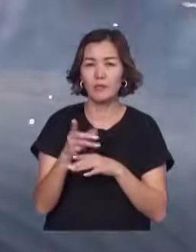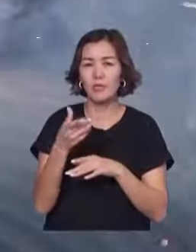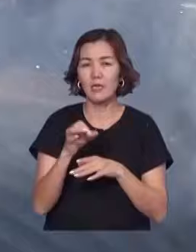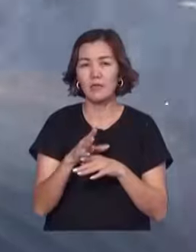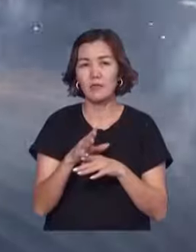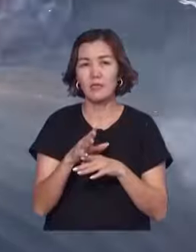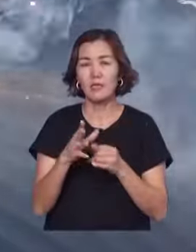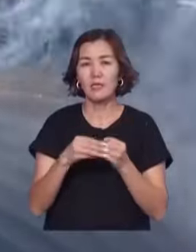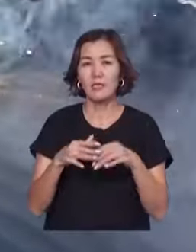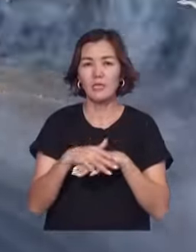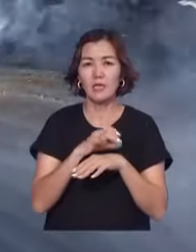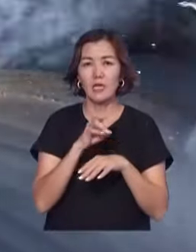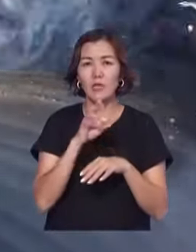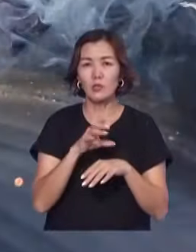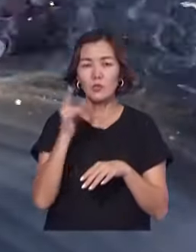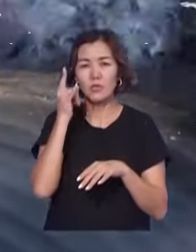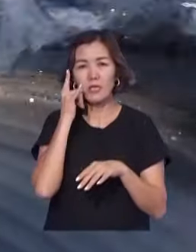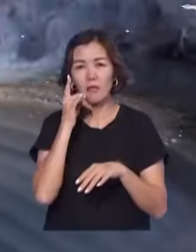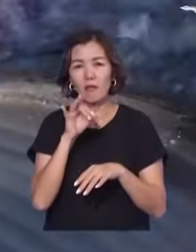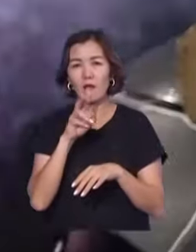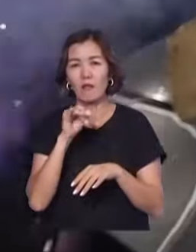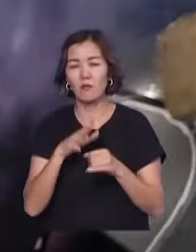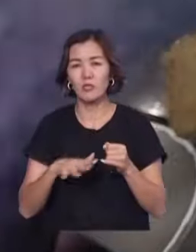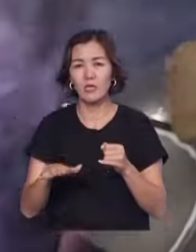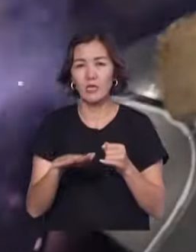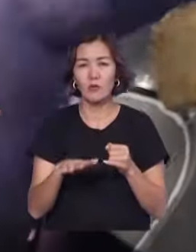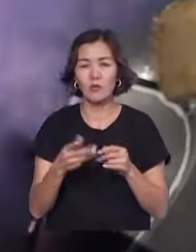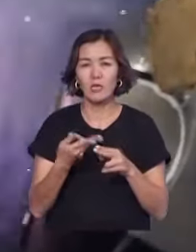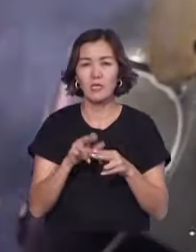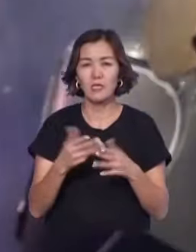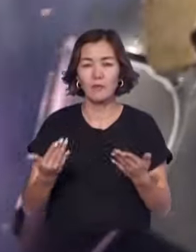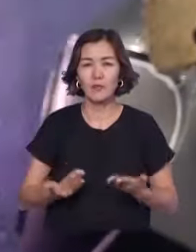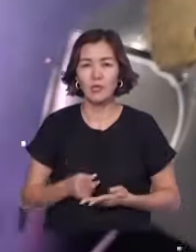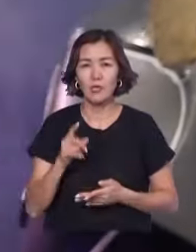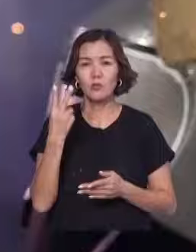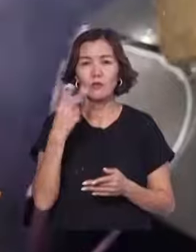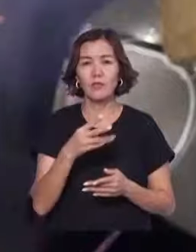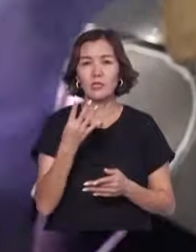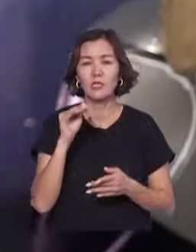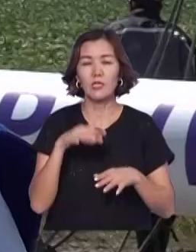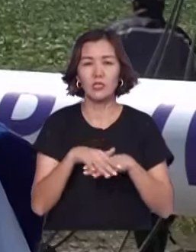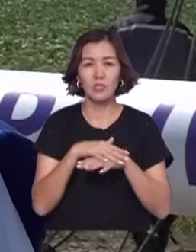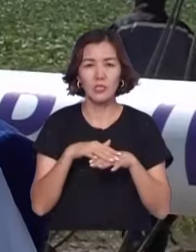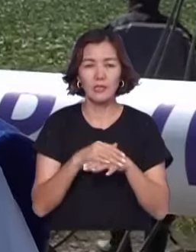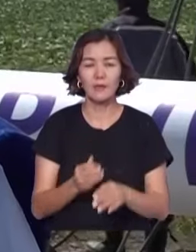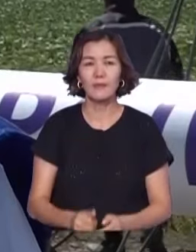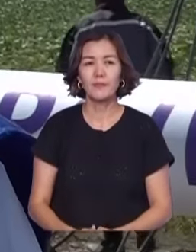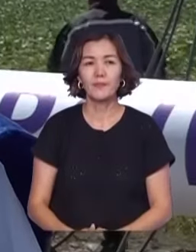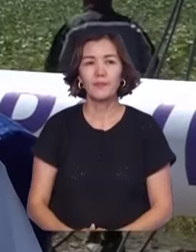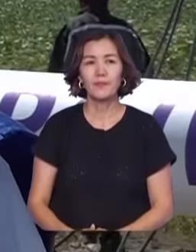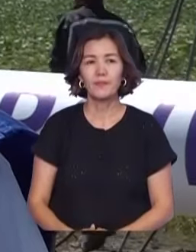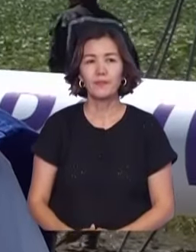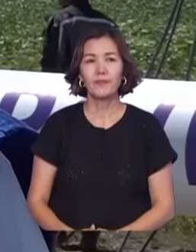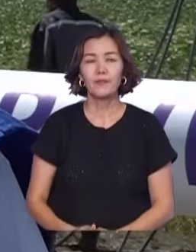газом населенные пункты Аксузского, Сарканского и Алакульского районов, где проживает 124 тысячи жителей. В данный момент